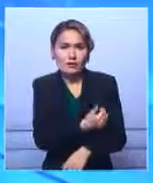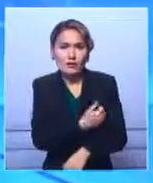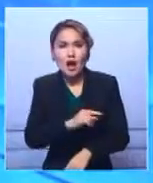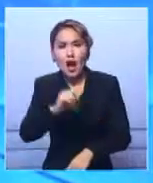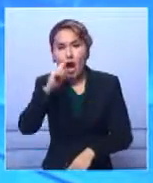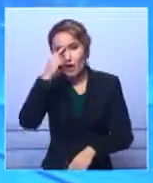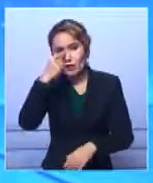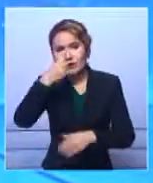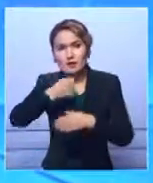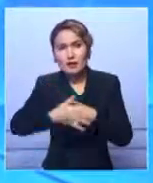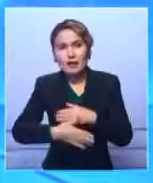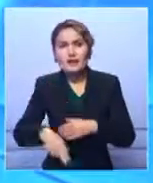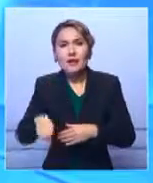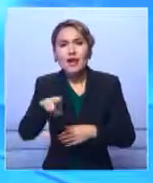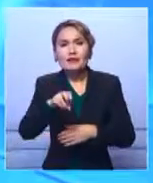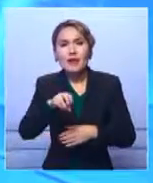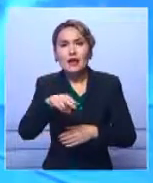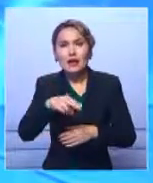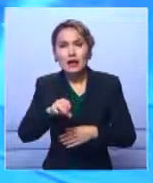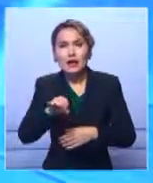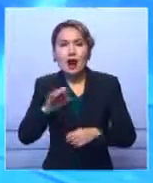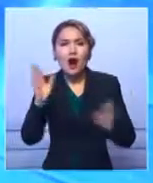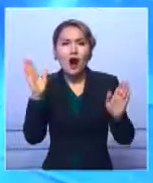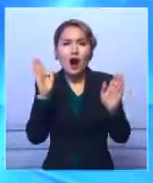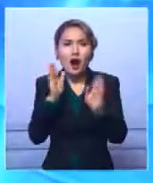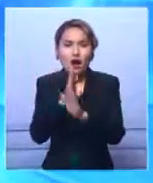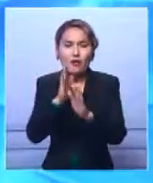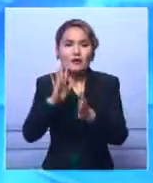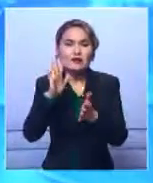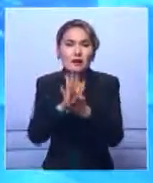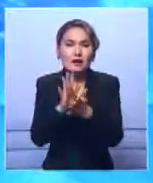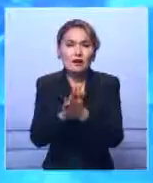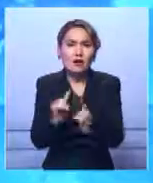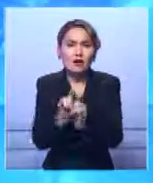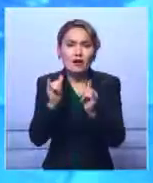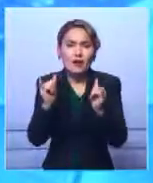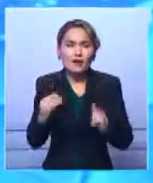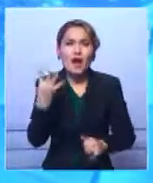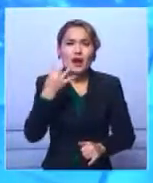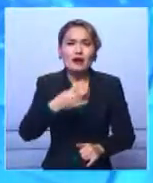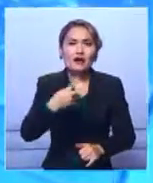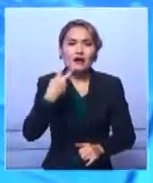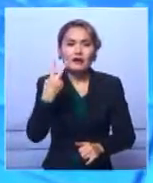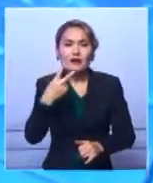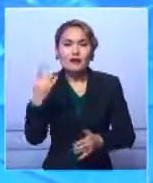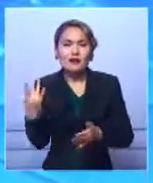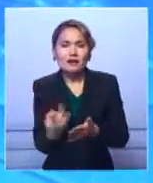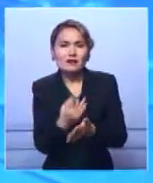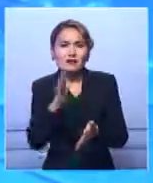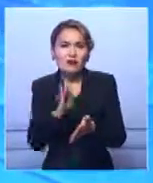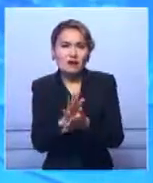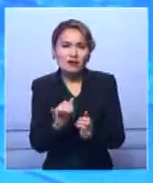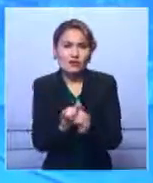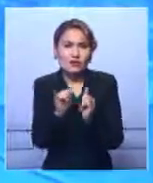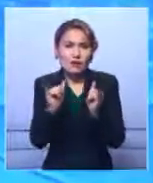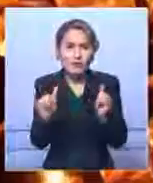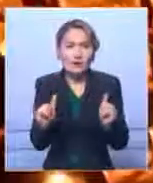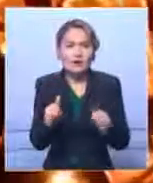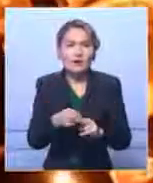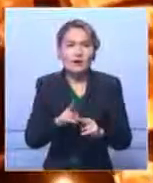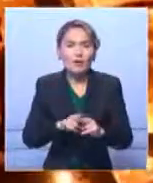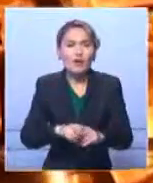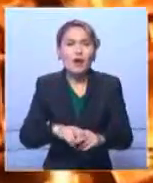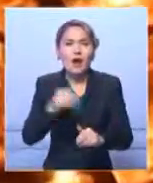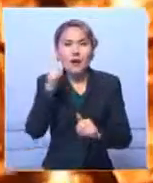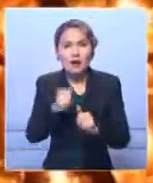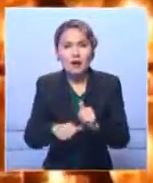Ал Үндістан астанасы Нью-Делидің ауасы қалыпты деңгейден 42 есеге артық ластанды. Оған жергілікті тұрғындардың Дивали